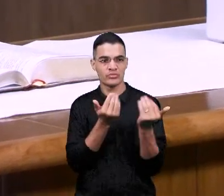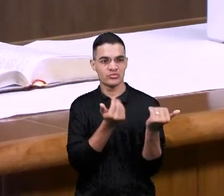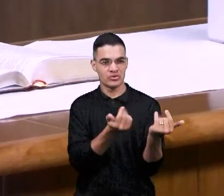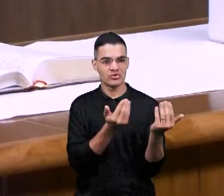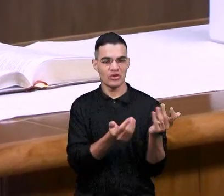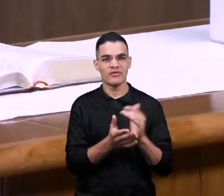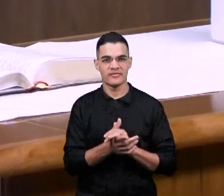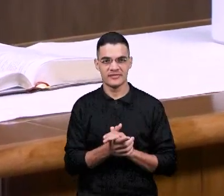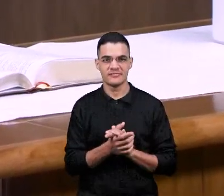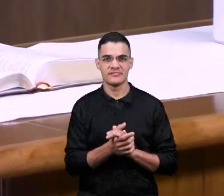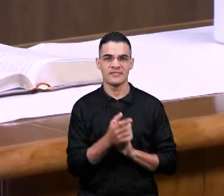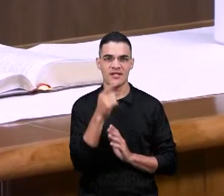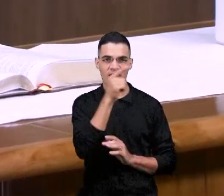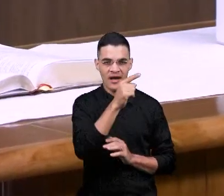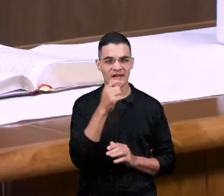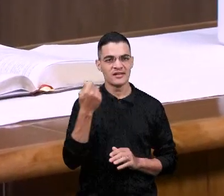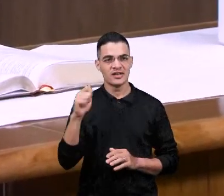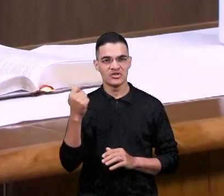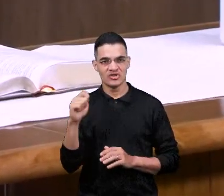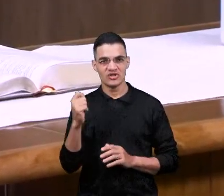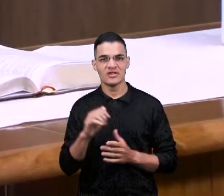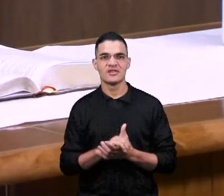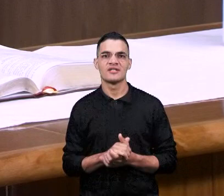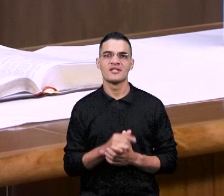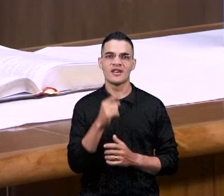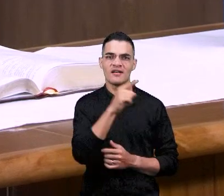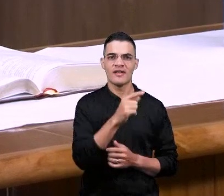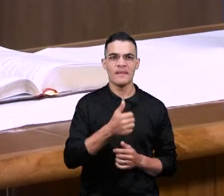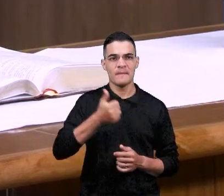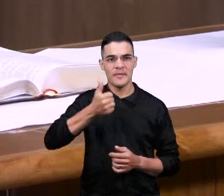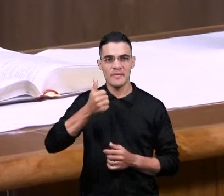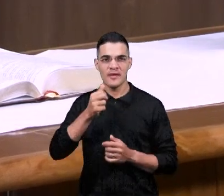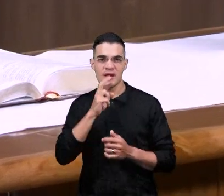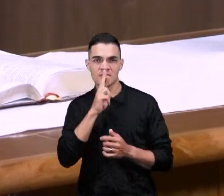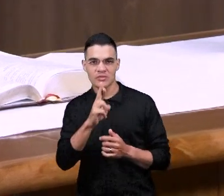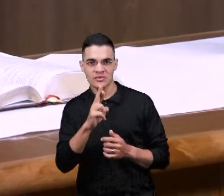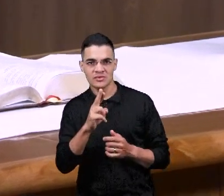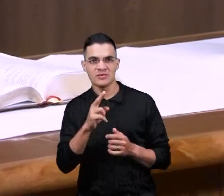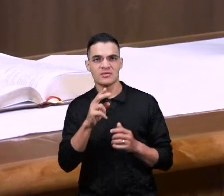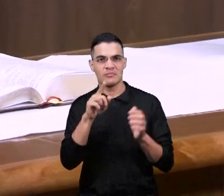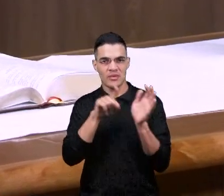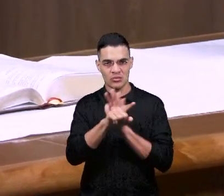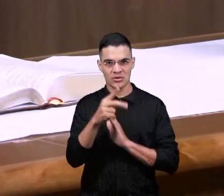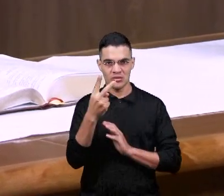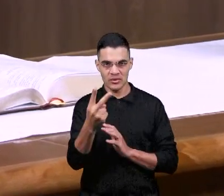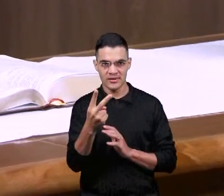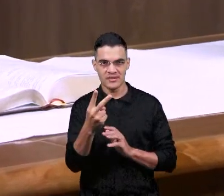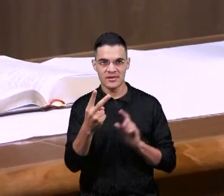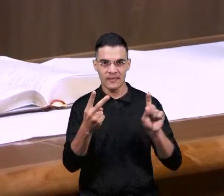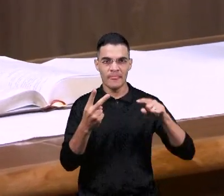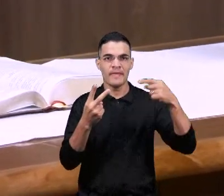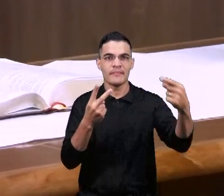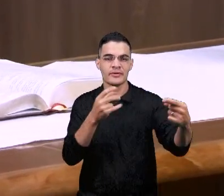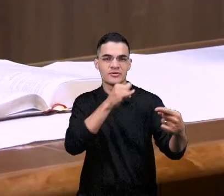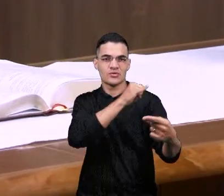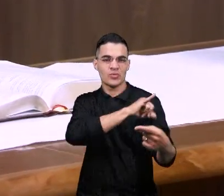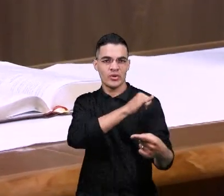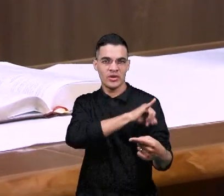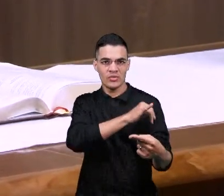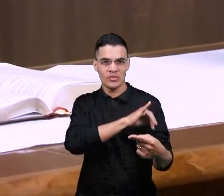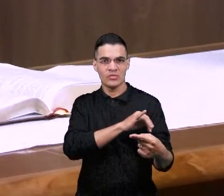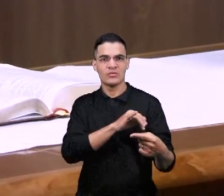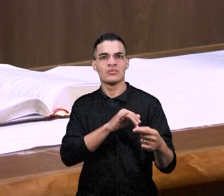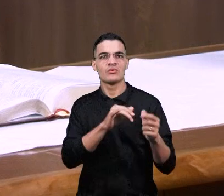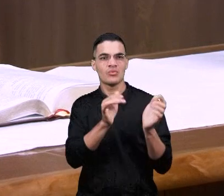Beni de Buenos Aires. Ils vont donner la première réponse et après nous allons à l'État de Rio de Janeiro où le